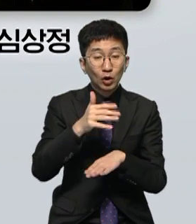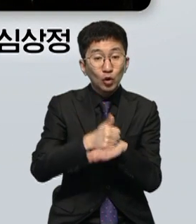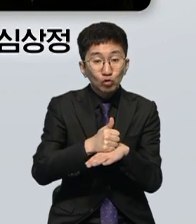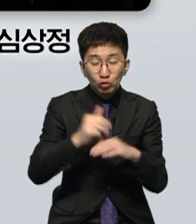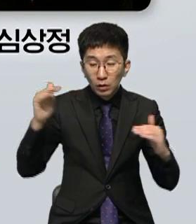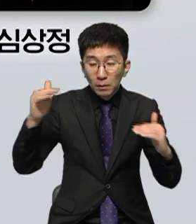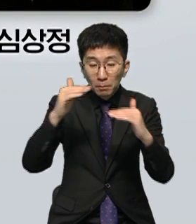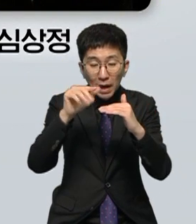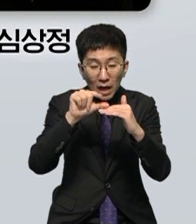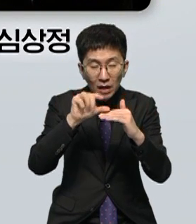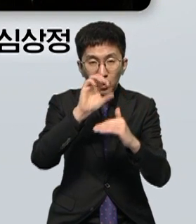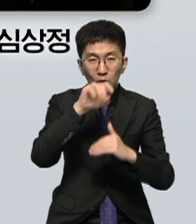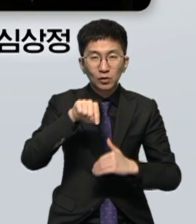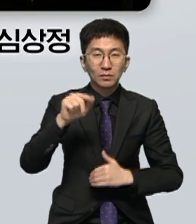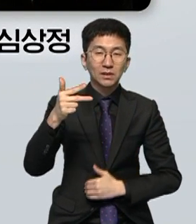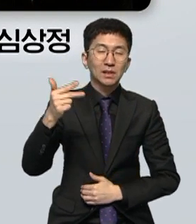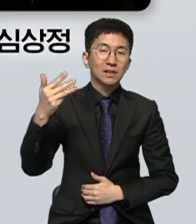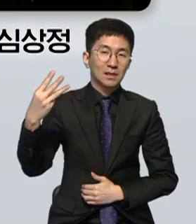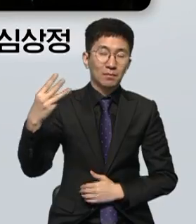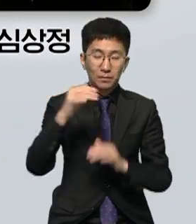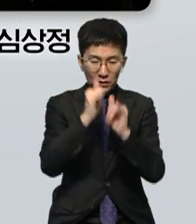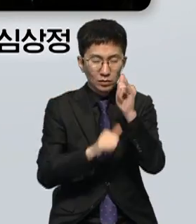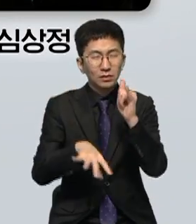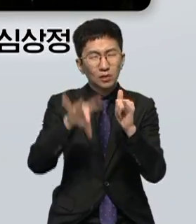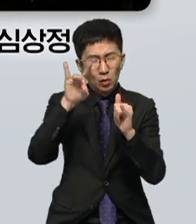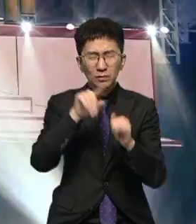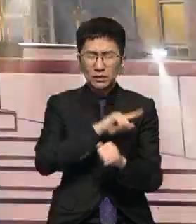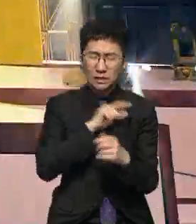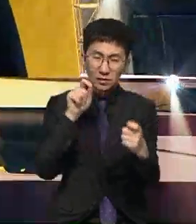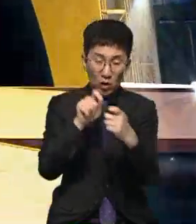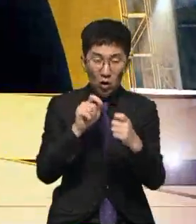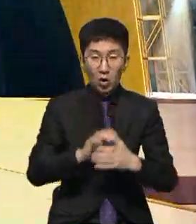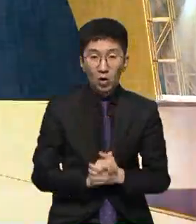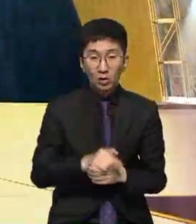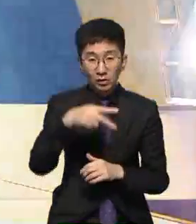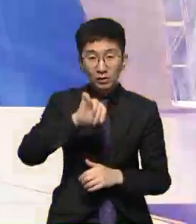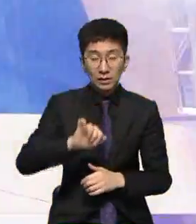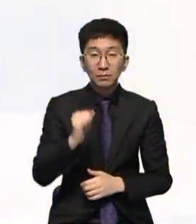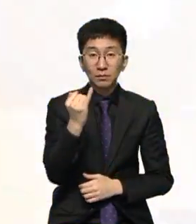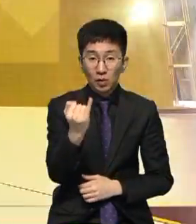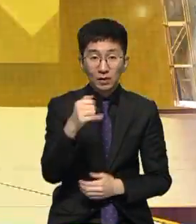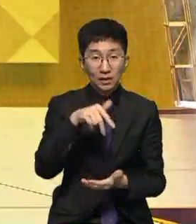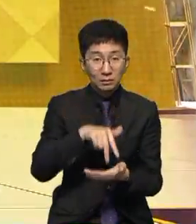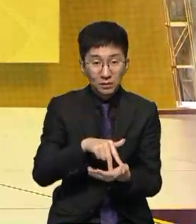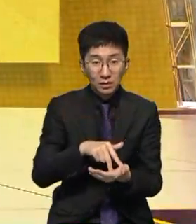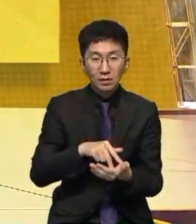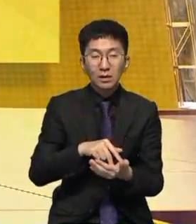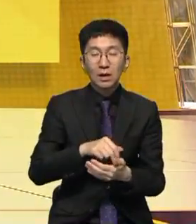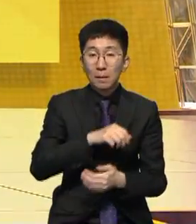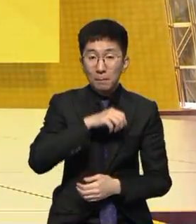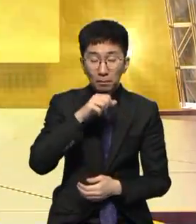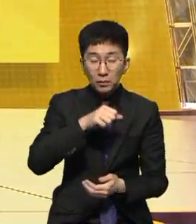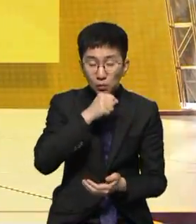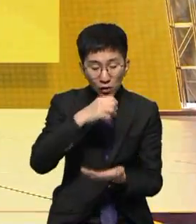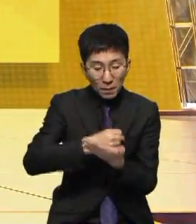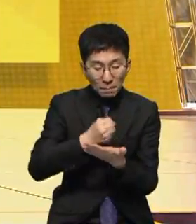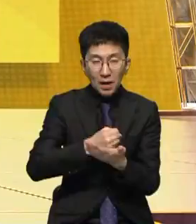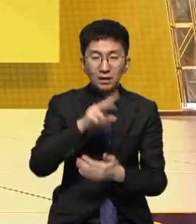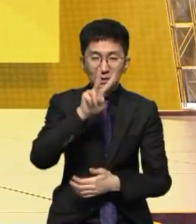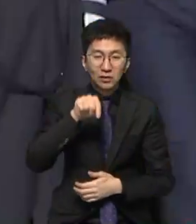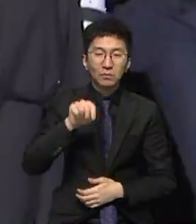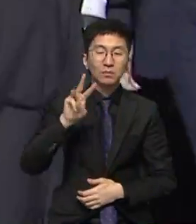0.73%포인트, 헌정사상 최소 격차였습니다. 심상정 정의당 후보는 득표율 2.37%로 3위를